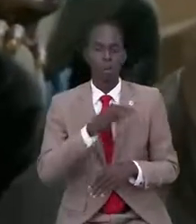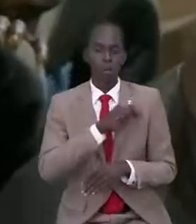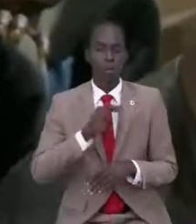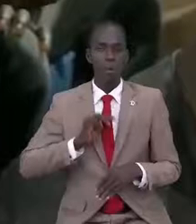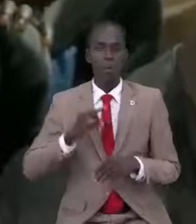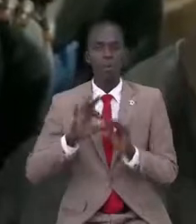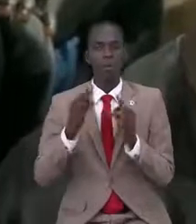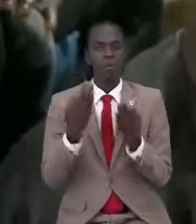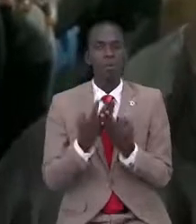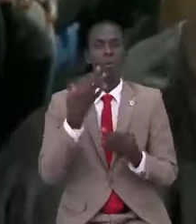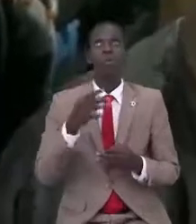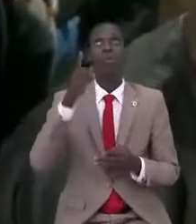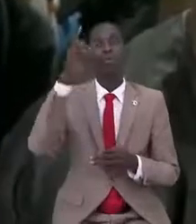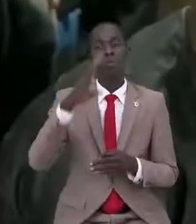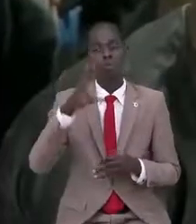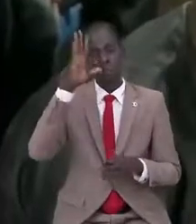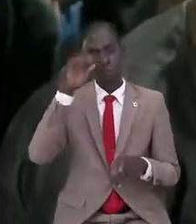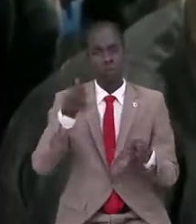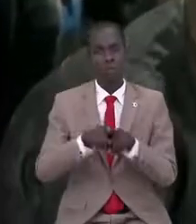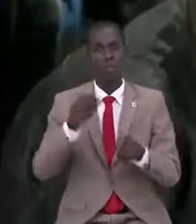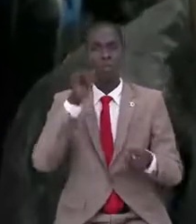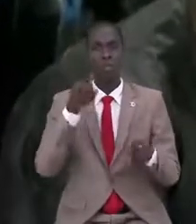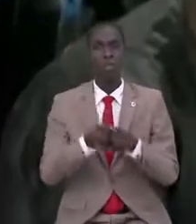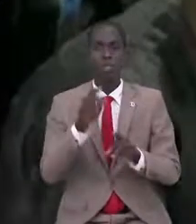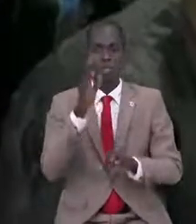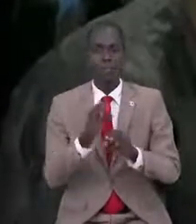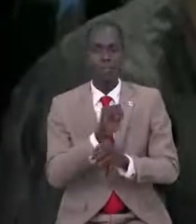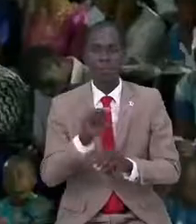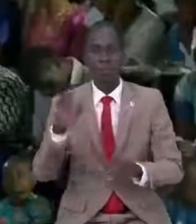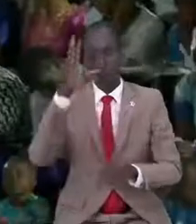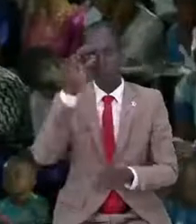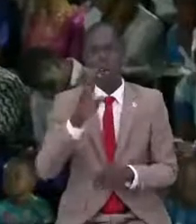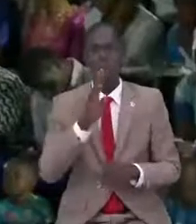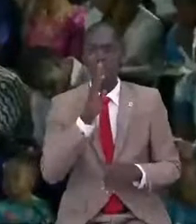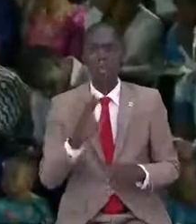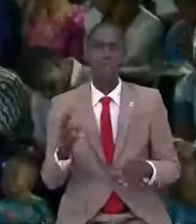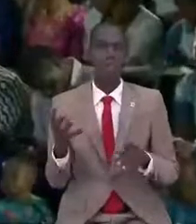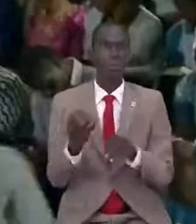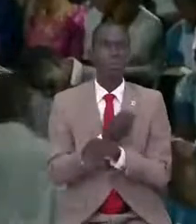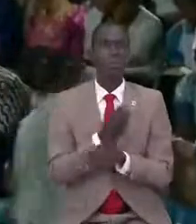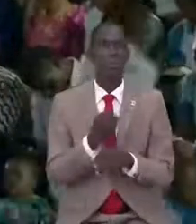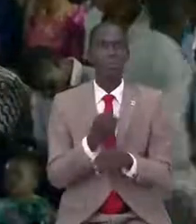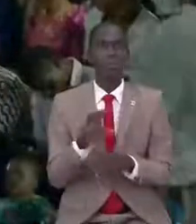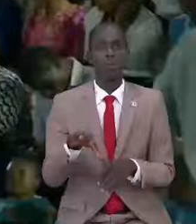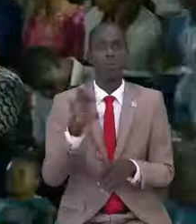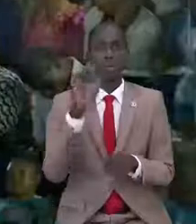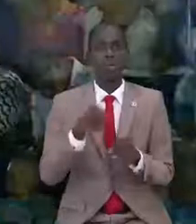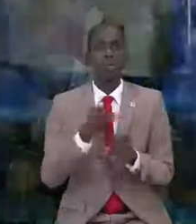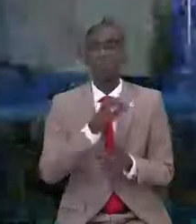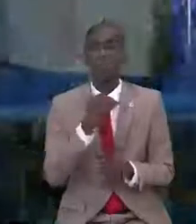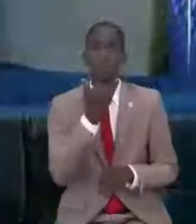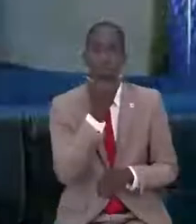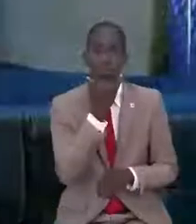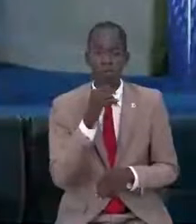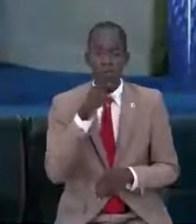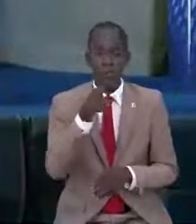la famille de Dieu, frères, si un homme vient être surpris en quelque faute,